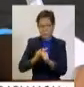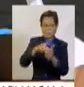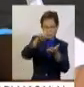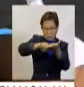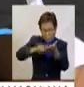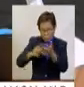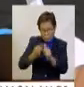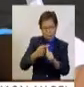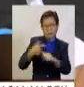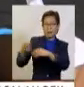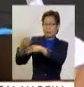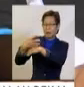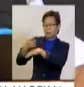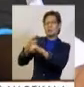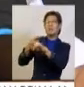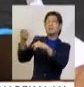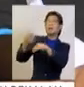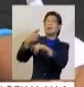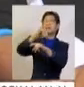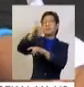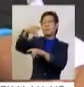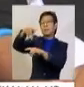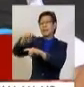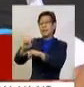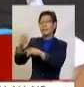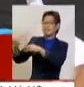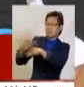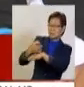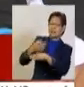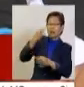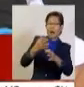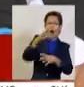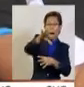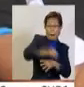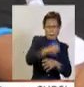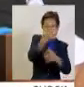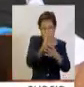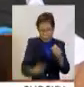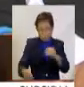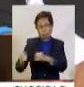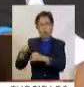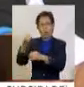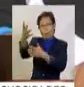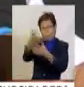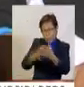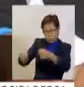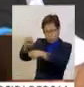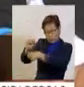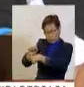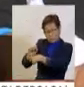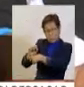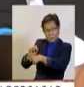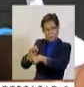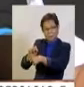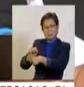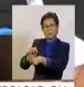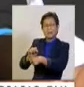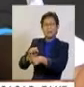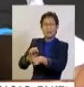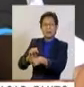Sebab itu nasihat daripada JPA. Kalau mereka nak diterapkan, dia kena buat saringan dari segi kelayakan, dari